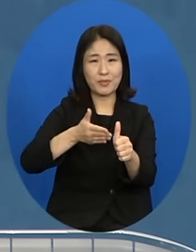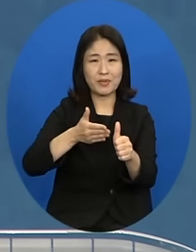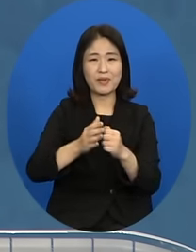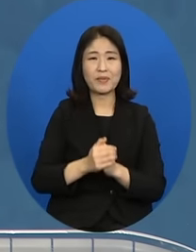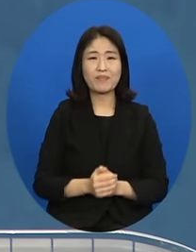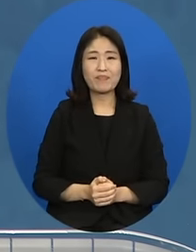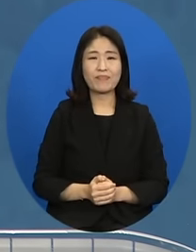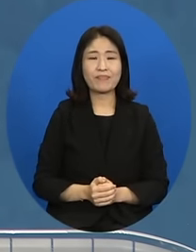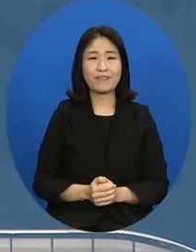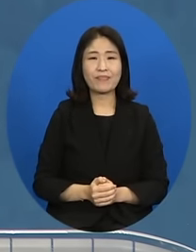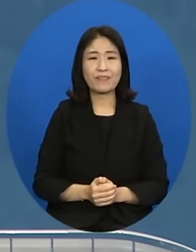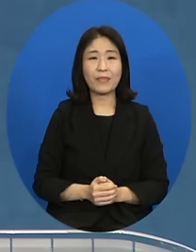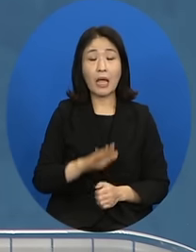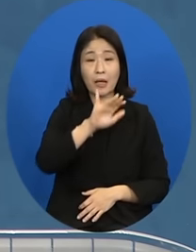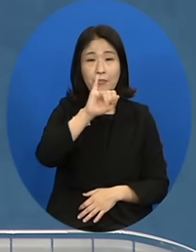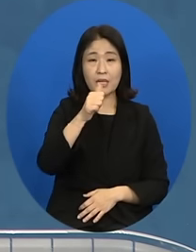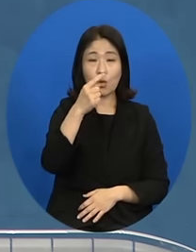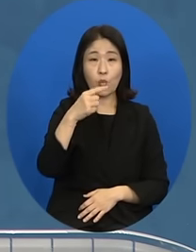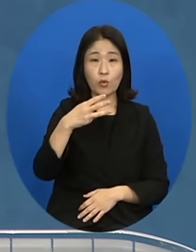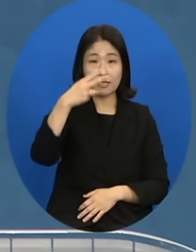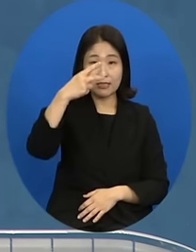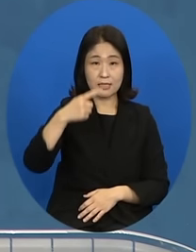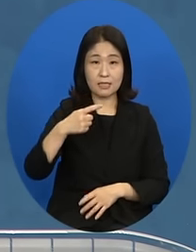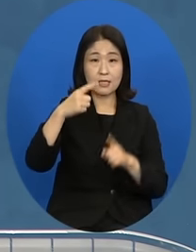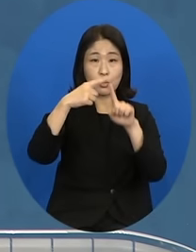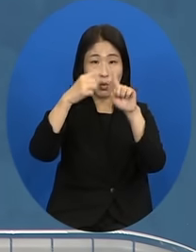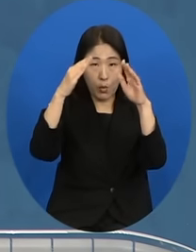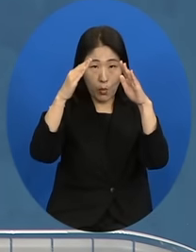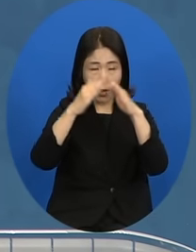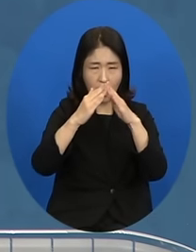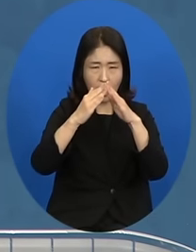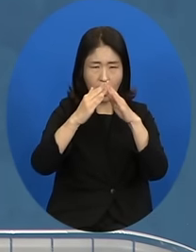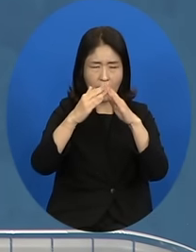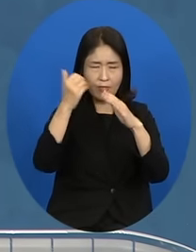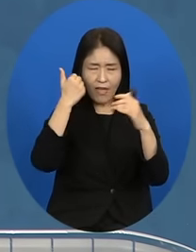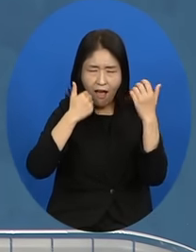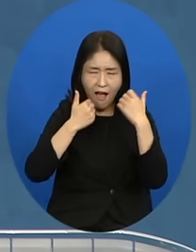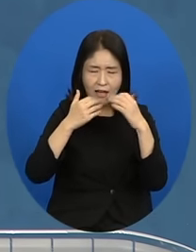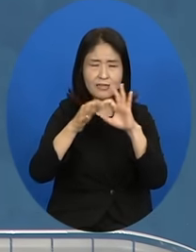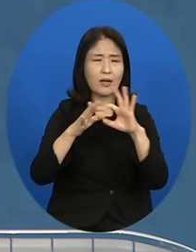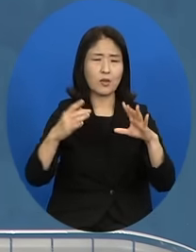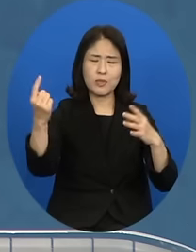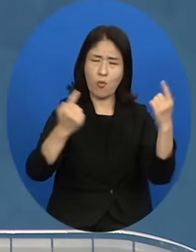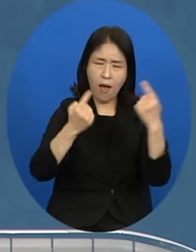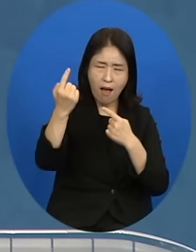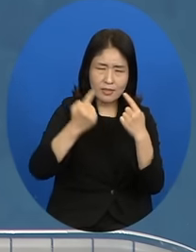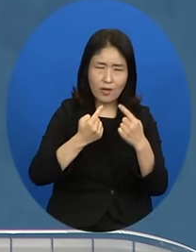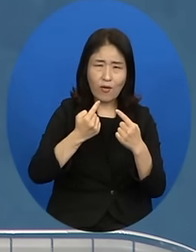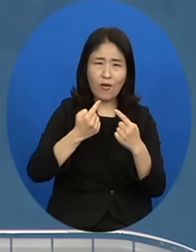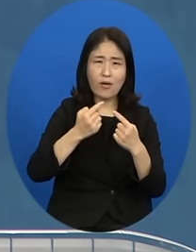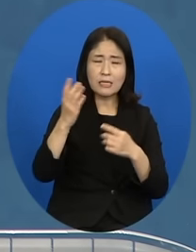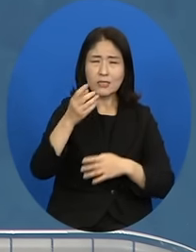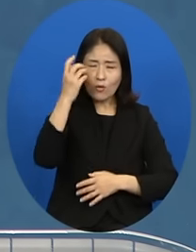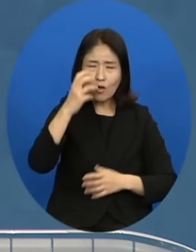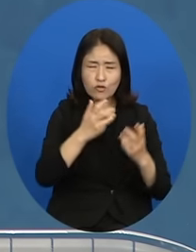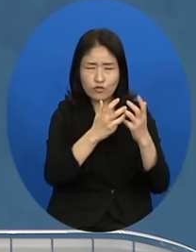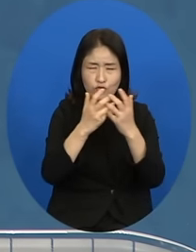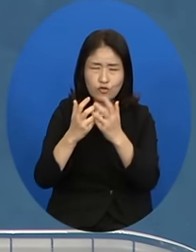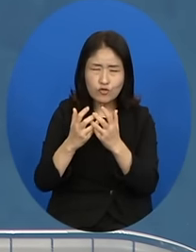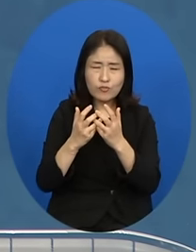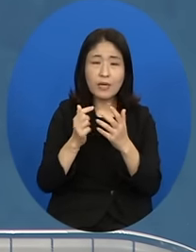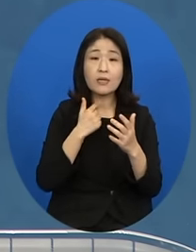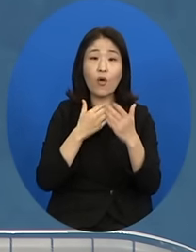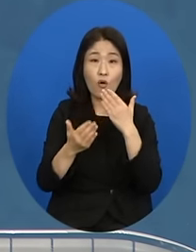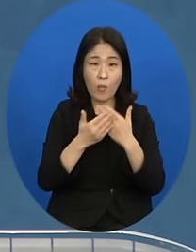아니라 저희 비올드 교회가 누구라도 와서 예배하면 하나님의 임재를 경험하고 죄를